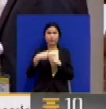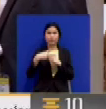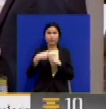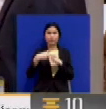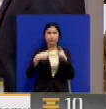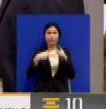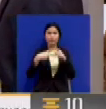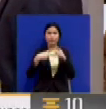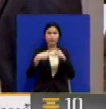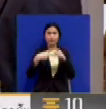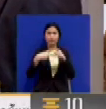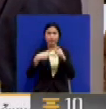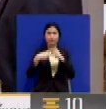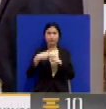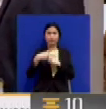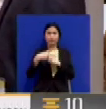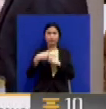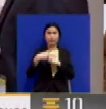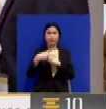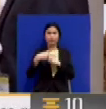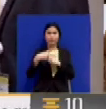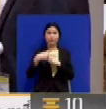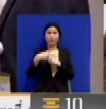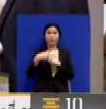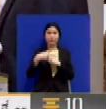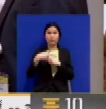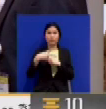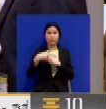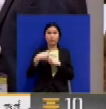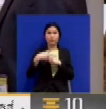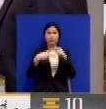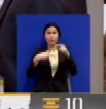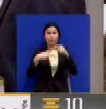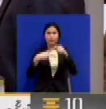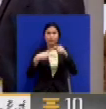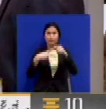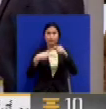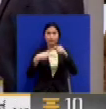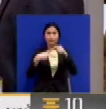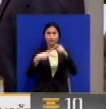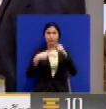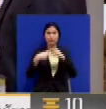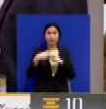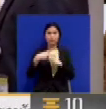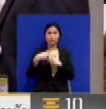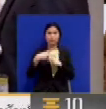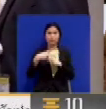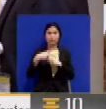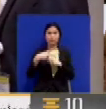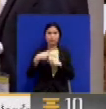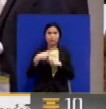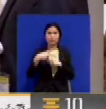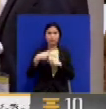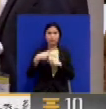ดก็คืออ่ะเป็นประธานสภาแล้วก็อาจจะได้กระทรวงที่อยากได้ใช่ไหมแต่อีกฝั่งนึงเนี่ยเขาไม่เอาอะ